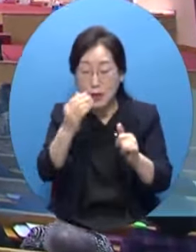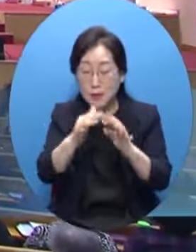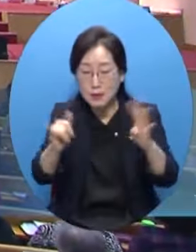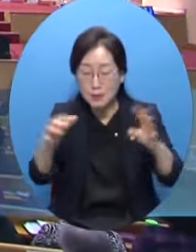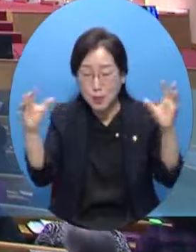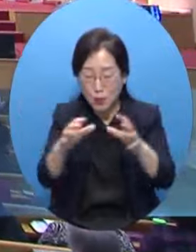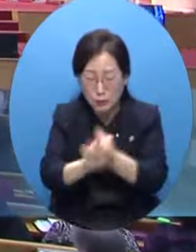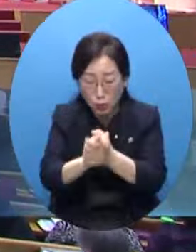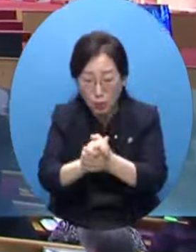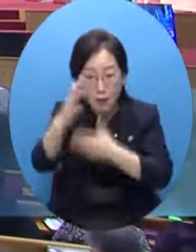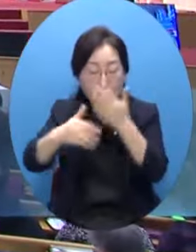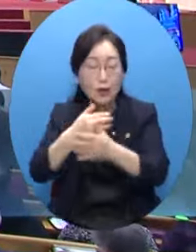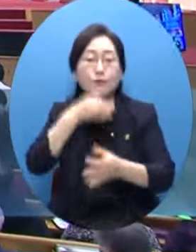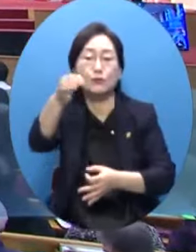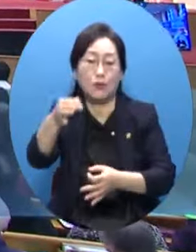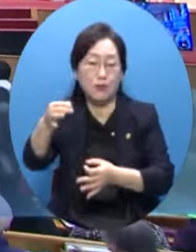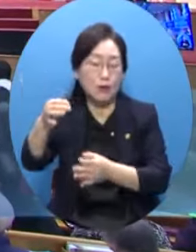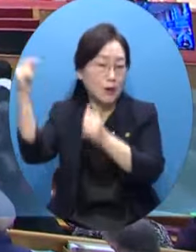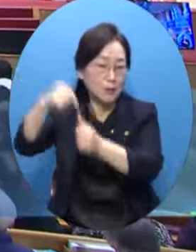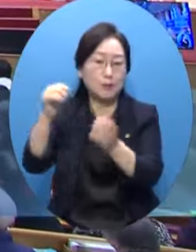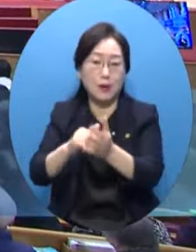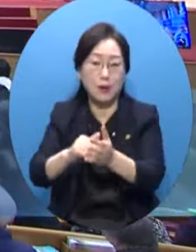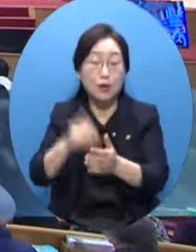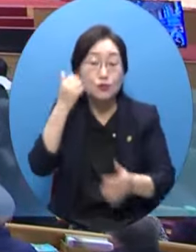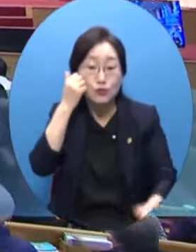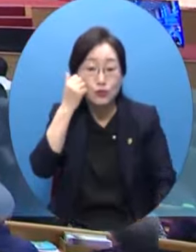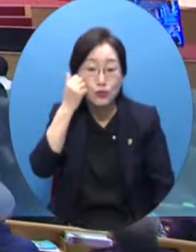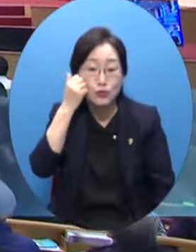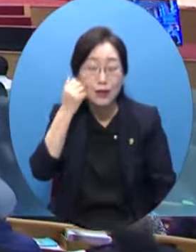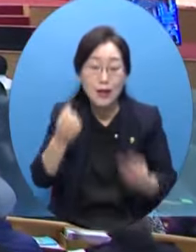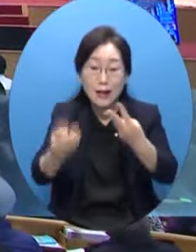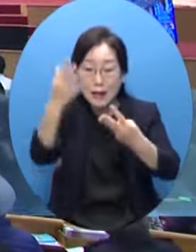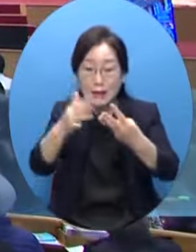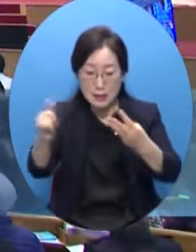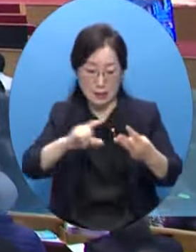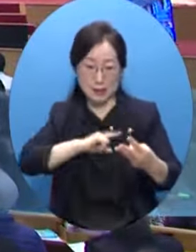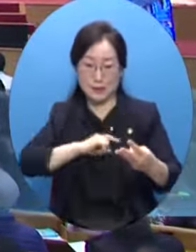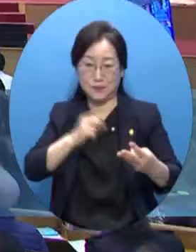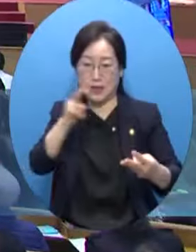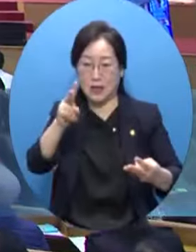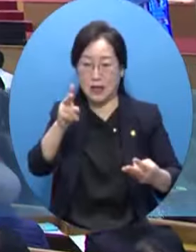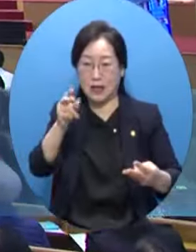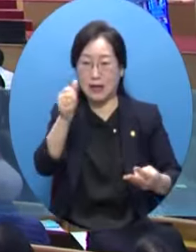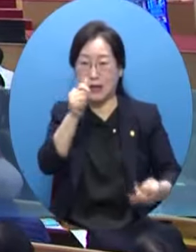음성을 듣게 되었습니다. 성령께서 레위 사람 야시엘에게 임했습니다. 그래서